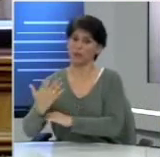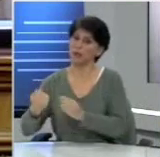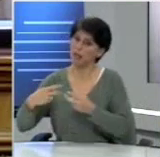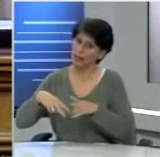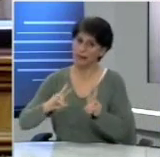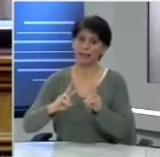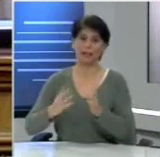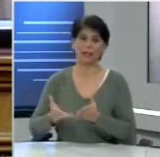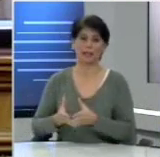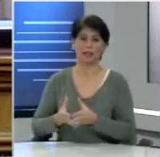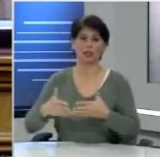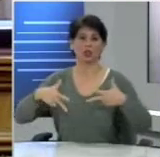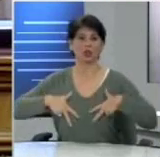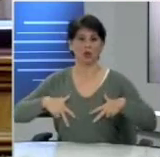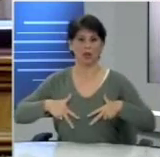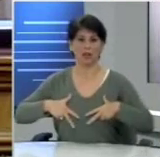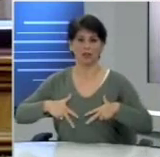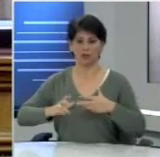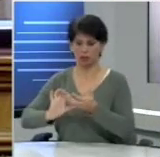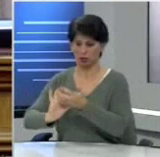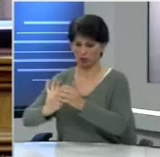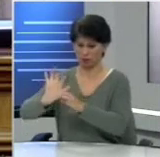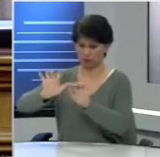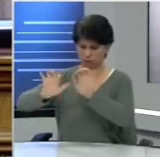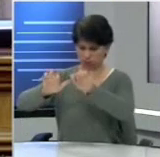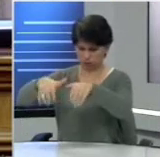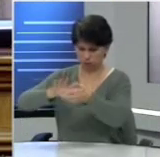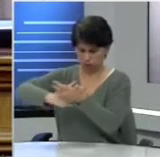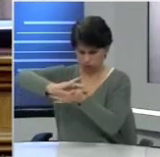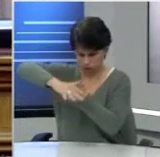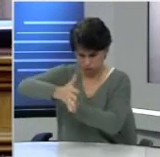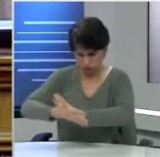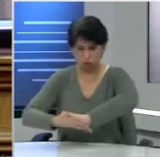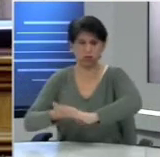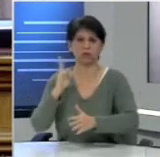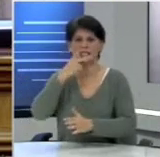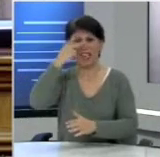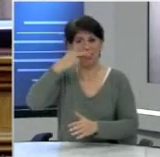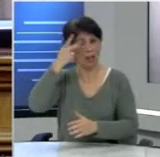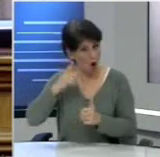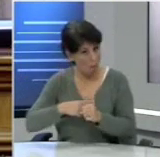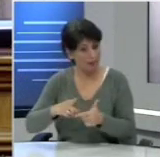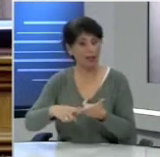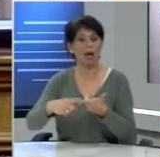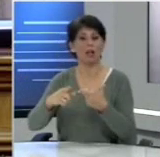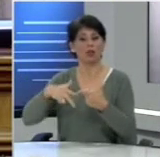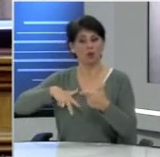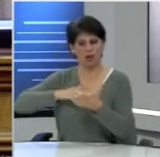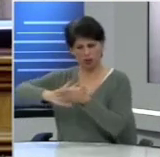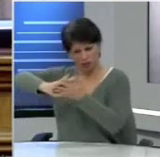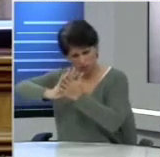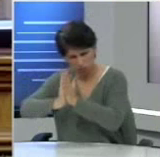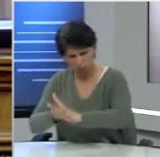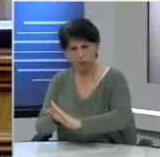υλοποιεί το κράτος οδοστρωτήρα στα δικαιώματα. Το κράτος οδοστρωτήρα απέναντι